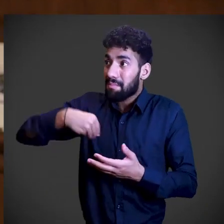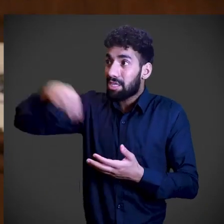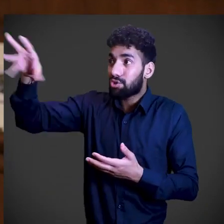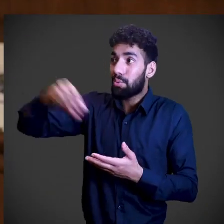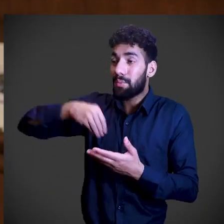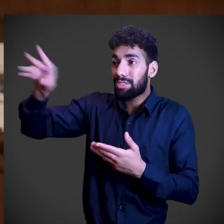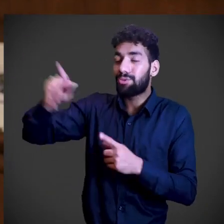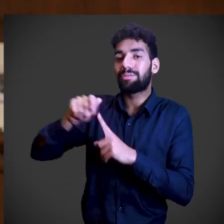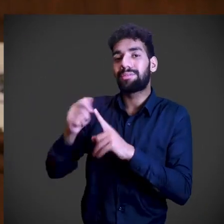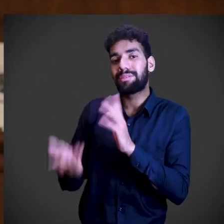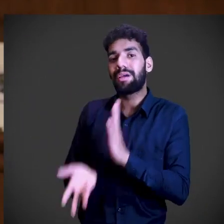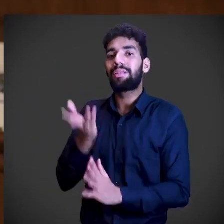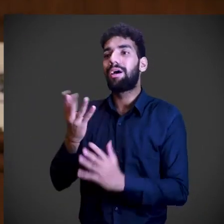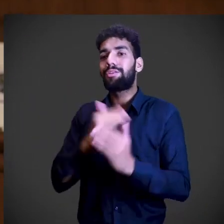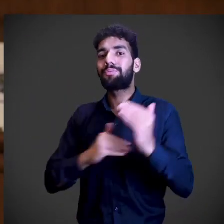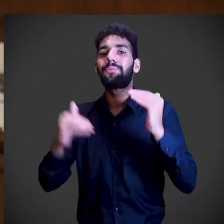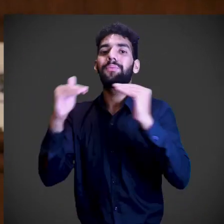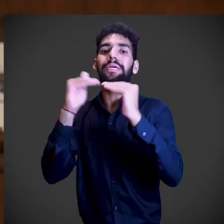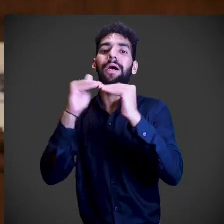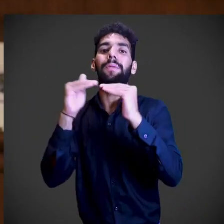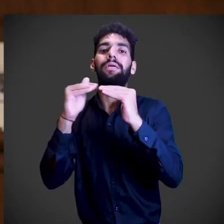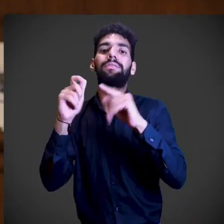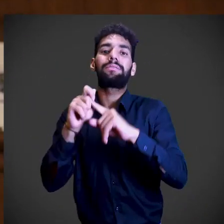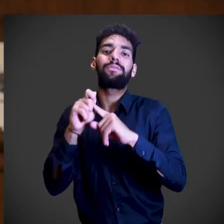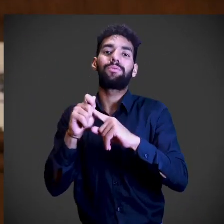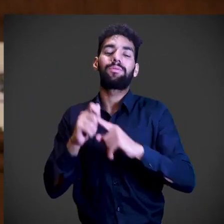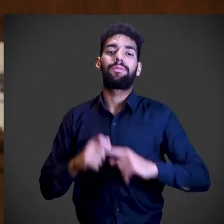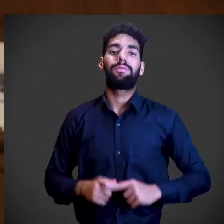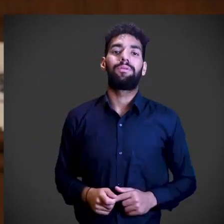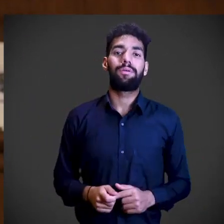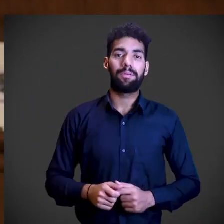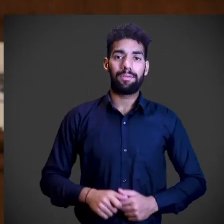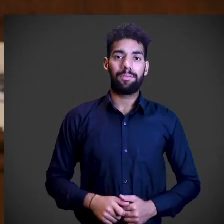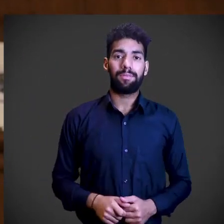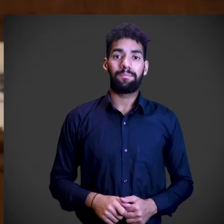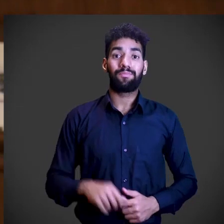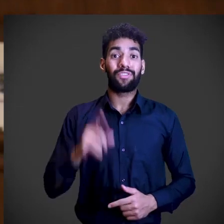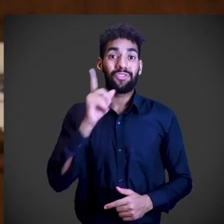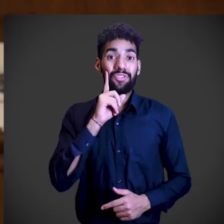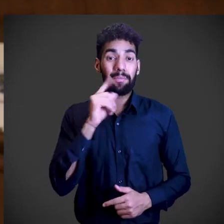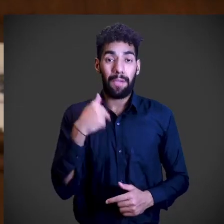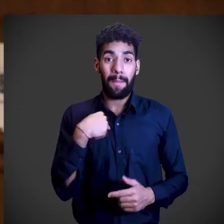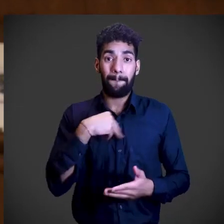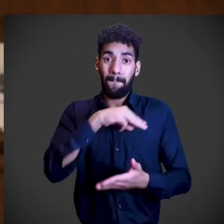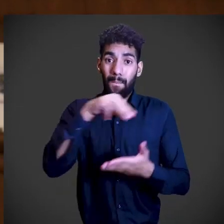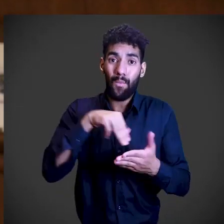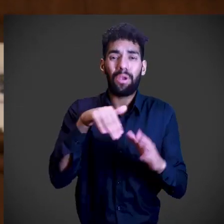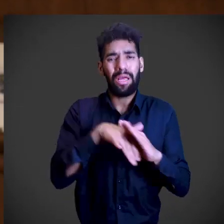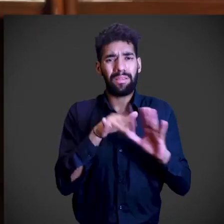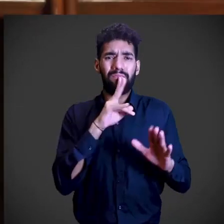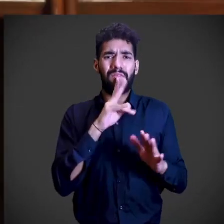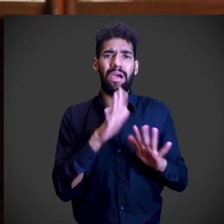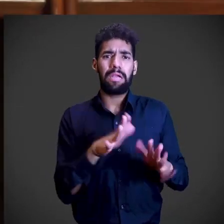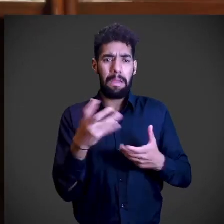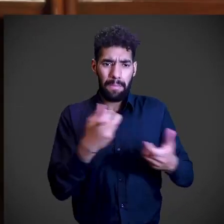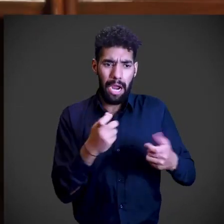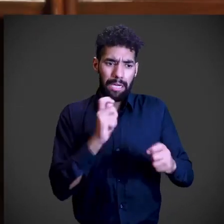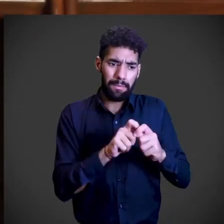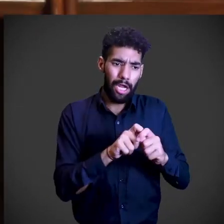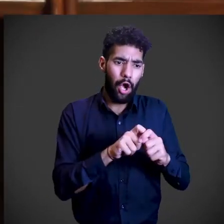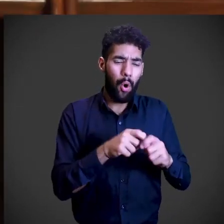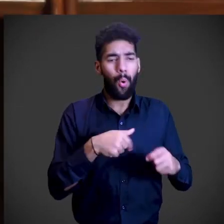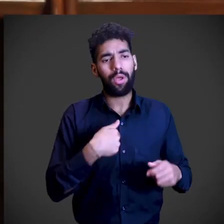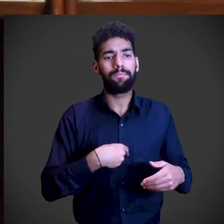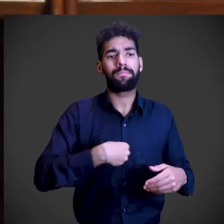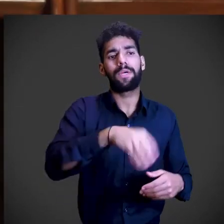किया। अब इस प्रोटेक्शन का एक नुकसान ये होता है कि जब हमारे कंट्री के अंदर तो ठीक है, गाड़ी बनाएंगे बिक जाएगी बिकॉज बाहर